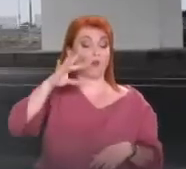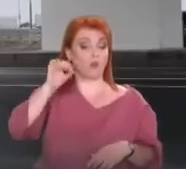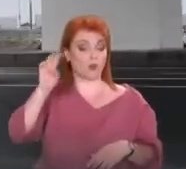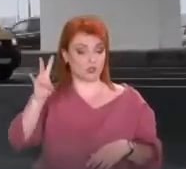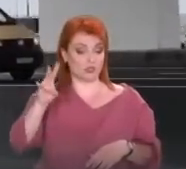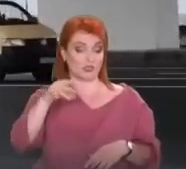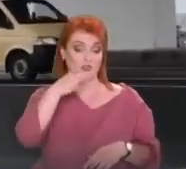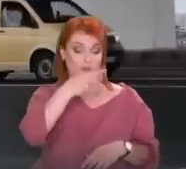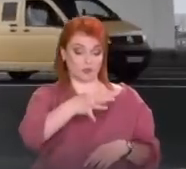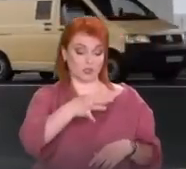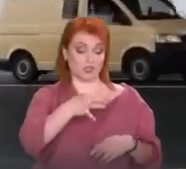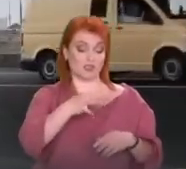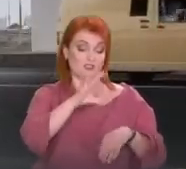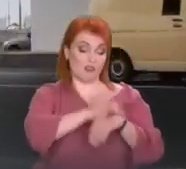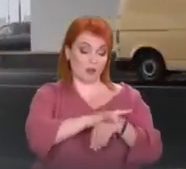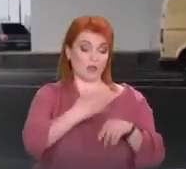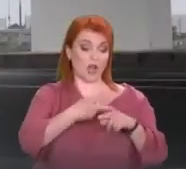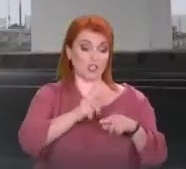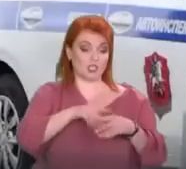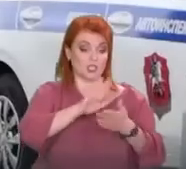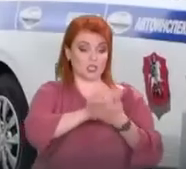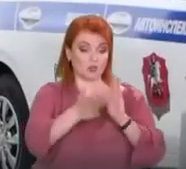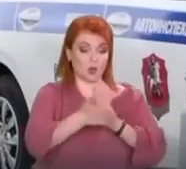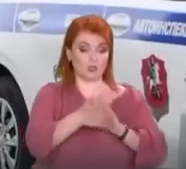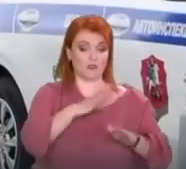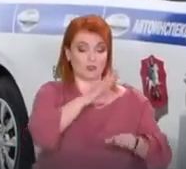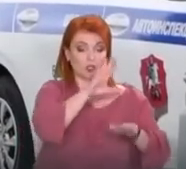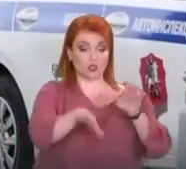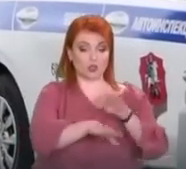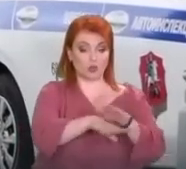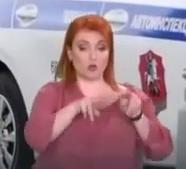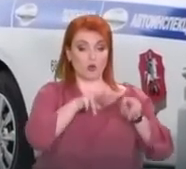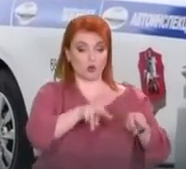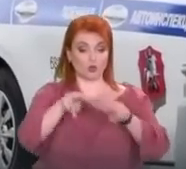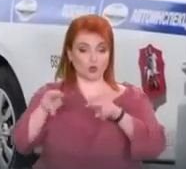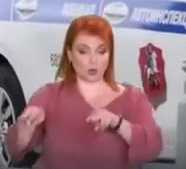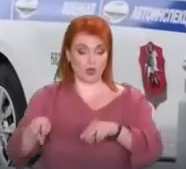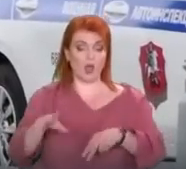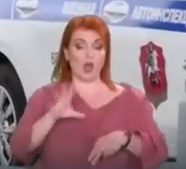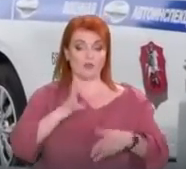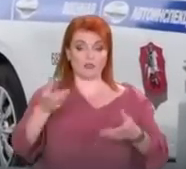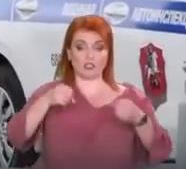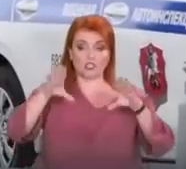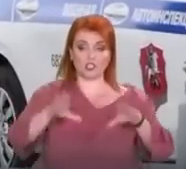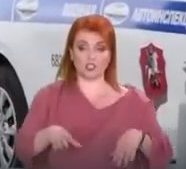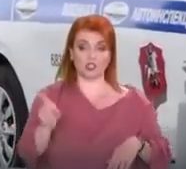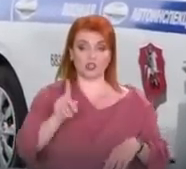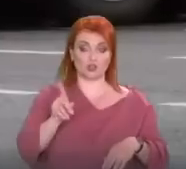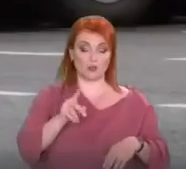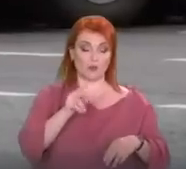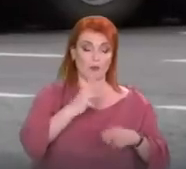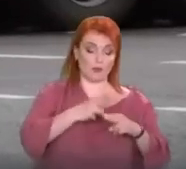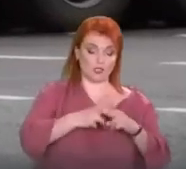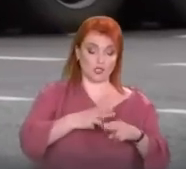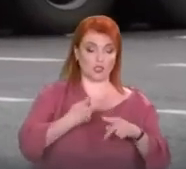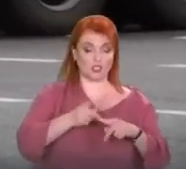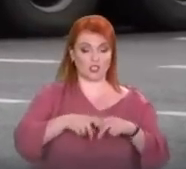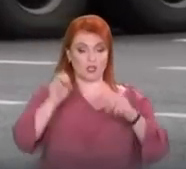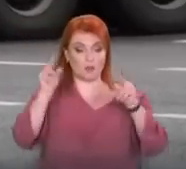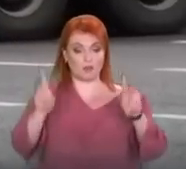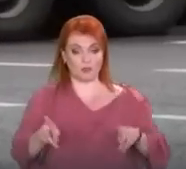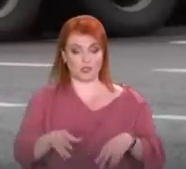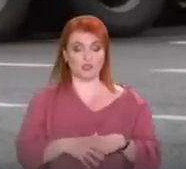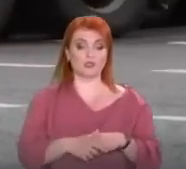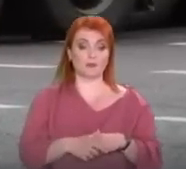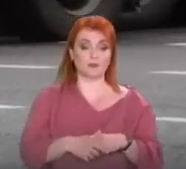fost luate toate deciziile necesare pentru a neutraliza pericolul. Președintele rus Vladimir Putin a declarat că a dat ordin de